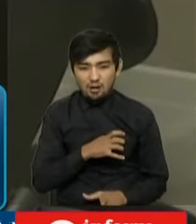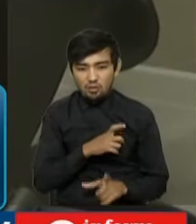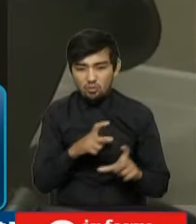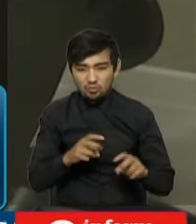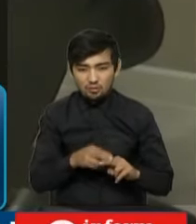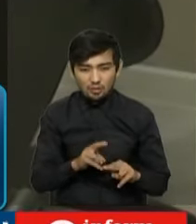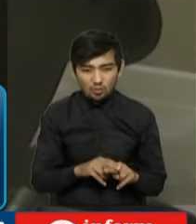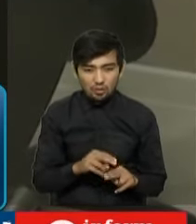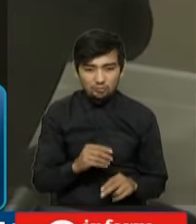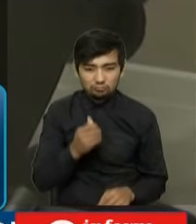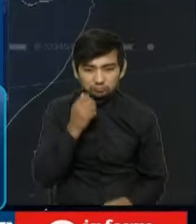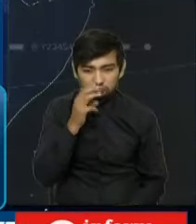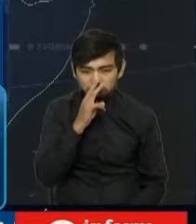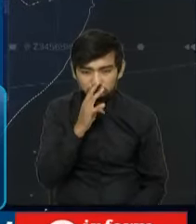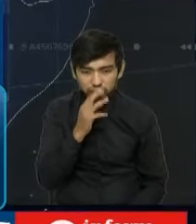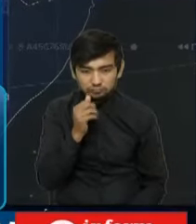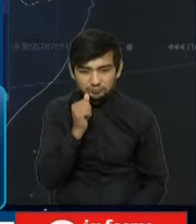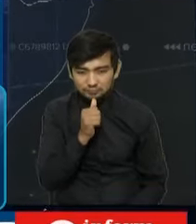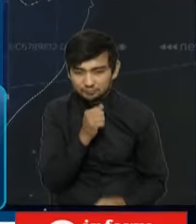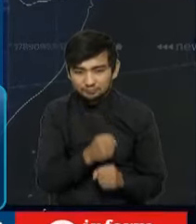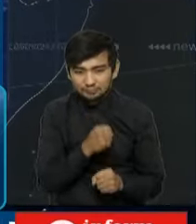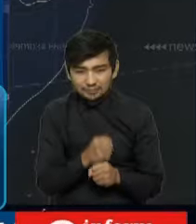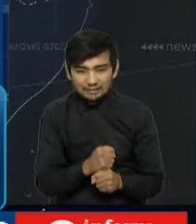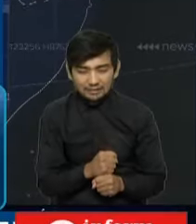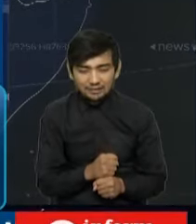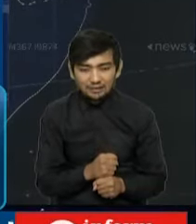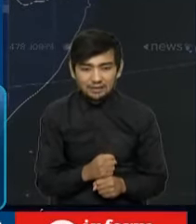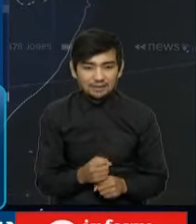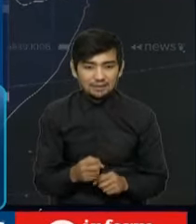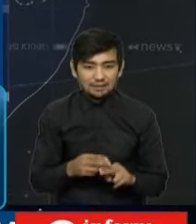которые выводят доходы в офшоры. Мера правильная.